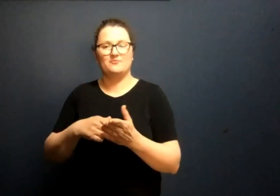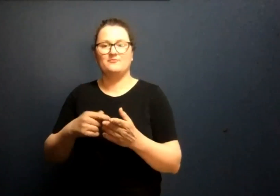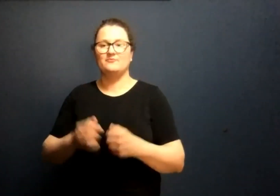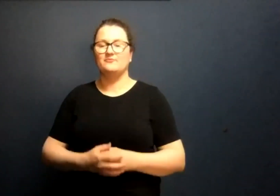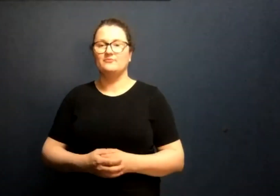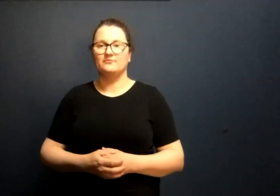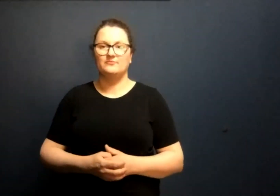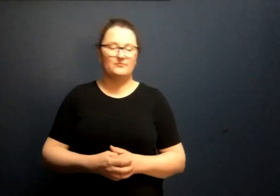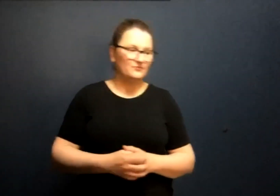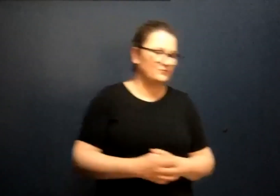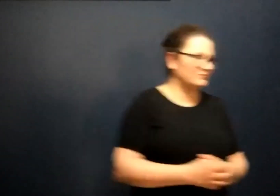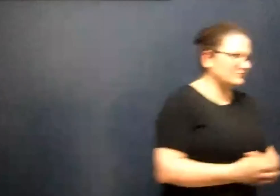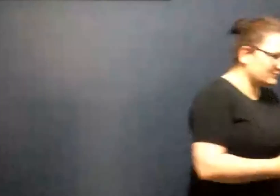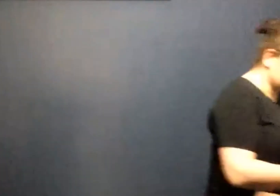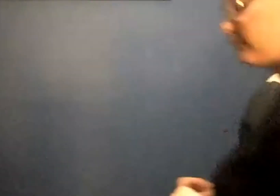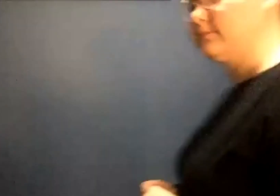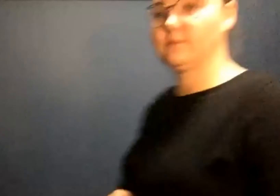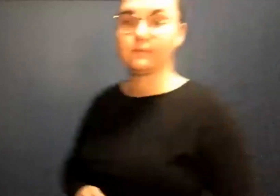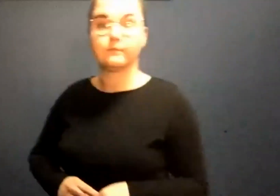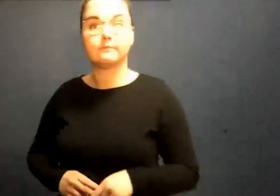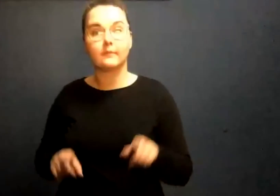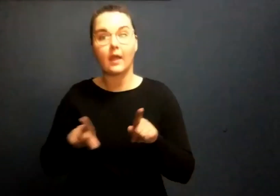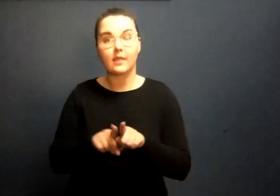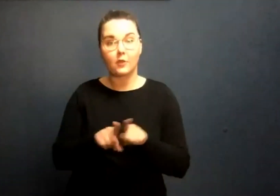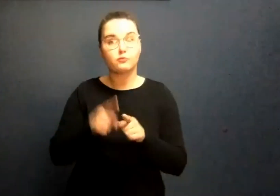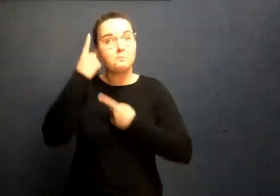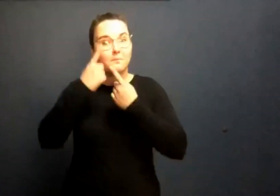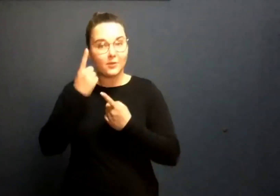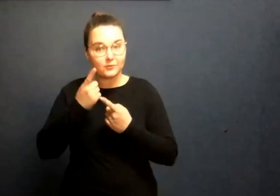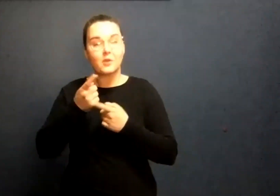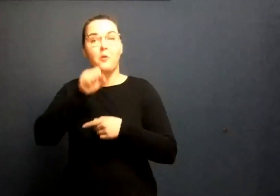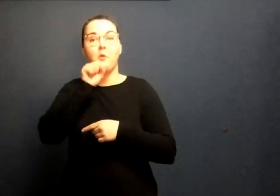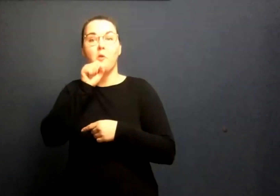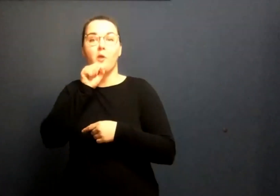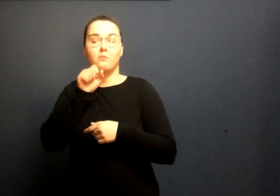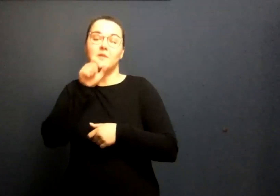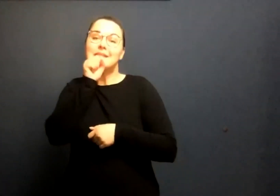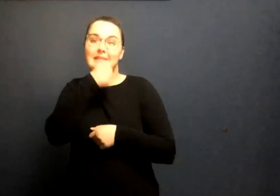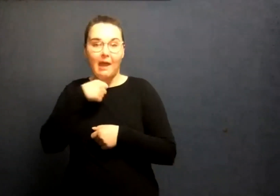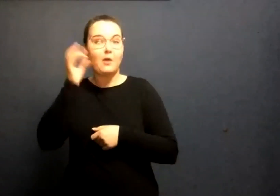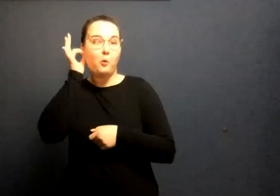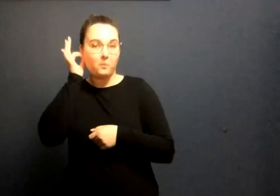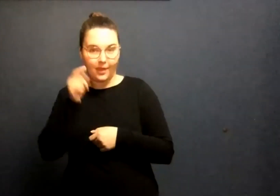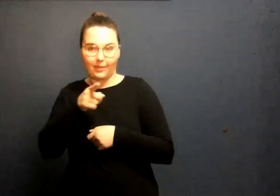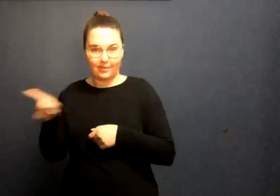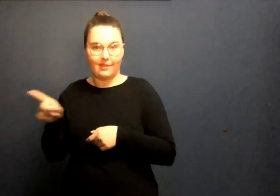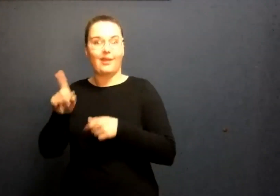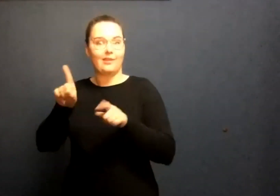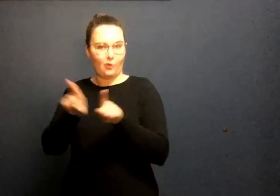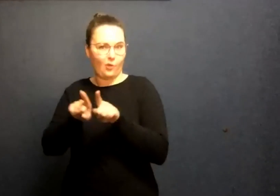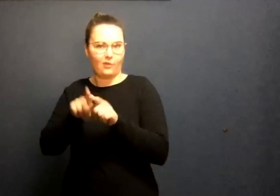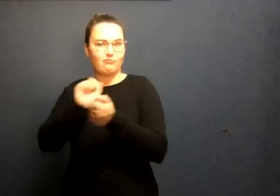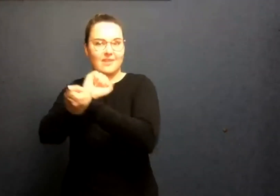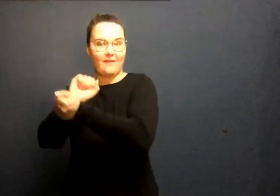myślę, że same kobiety są niewolnikami. I to kino, do którego tutaj nawiązuję, to kino robią